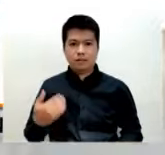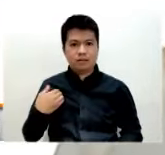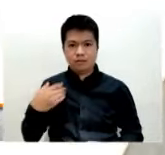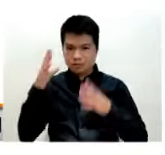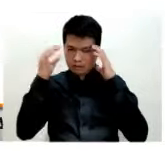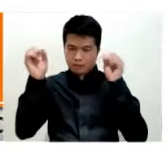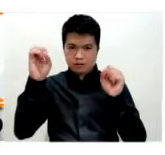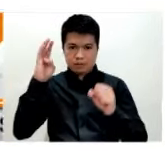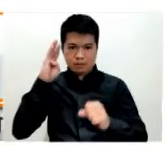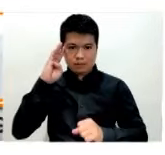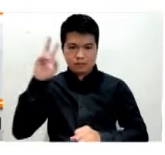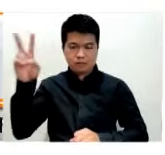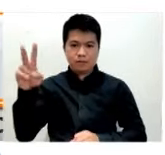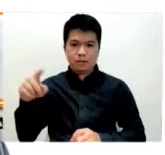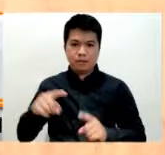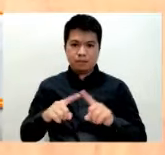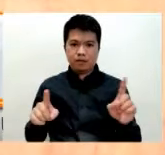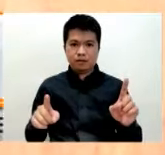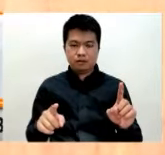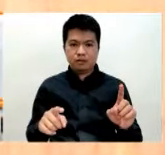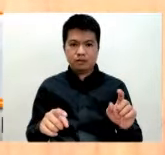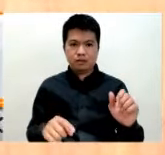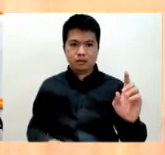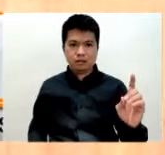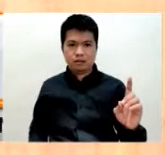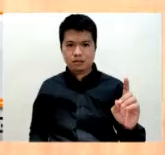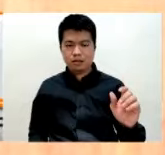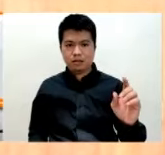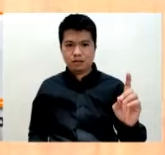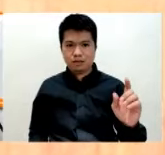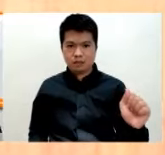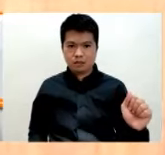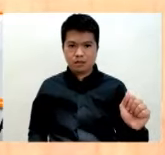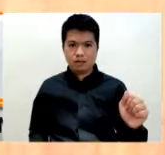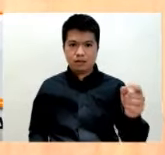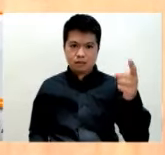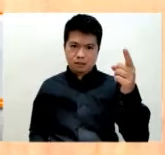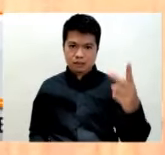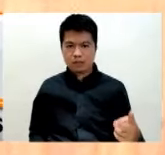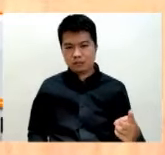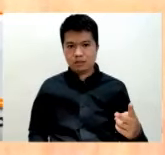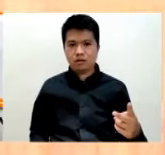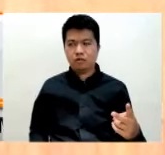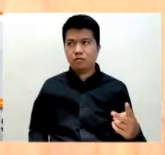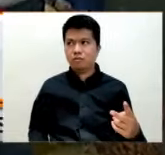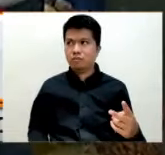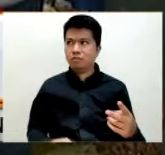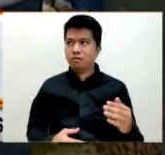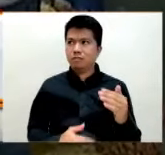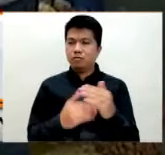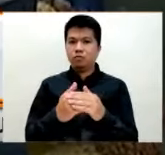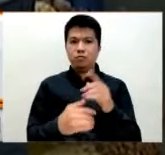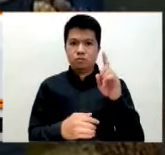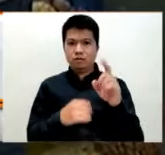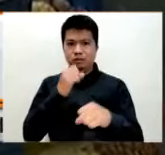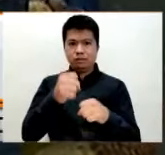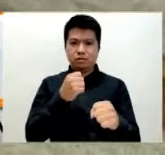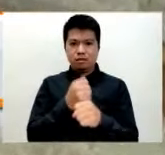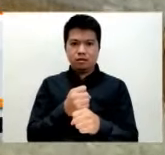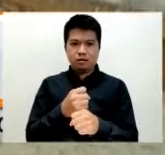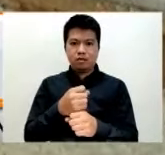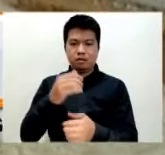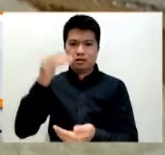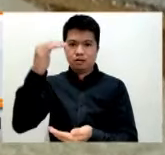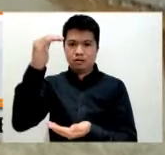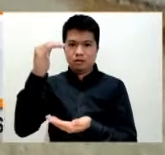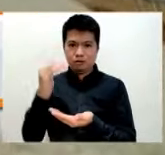Secretary Francisco Chu Laurel ang tatanungin, kalahati hanggang isang taon lang dapat ipatupad ang mas mababang taripa. Hindi naman daw kasi permanente